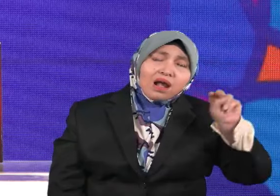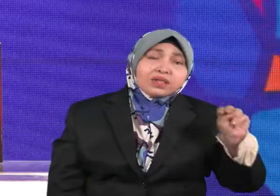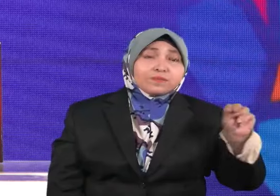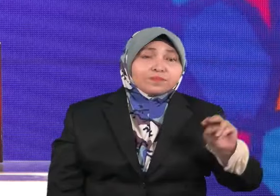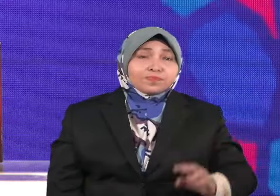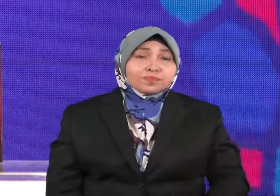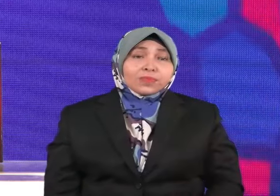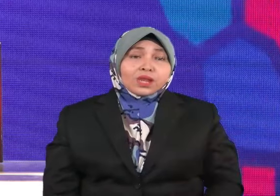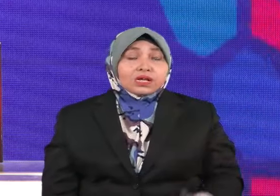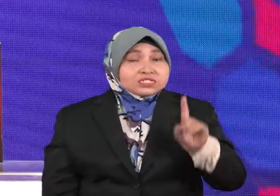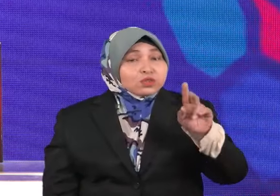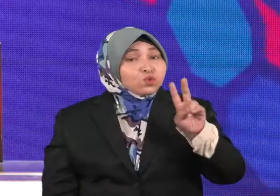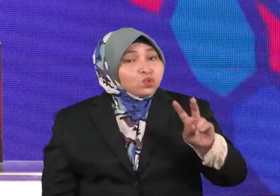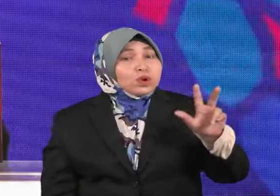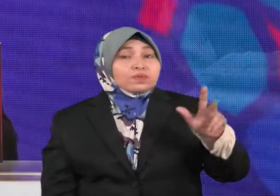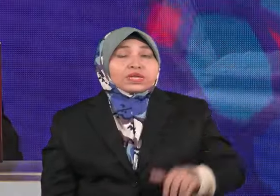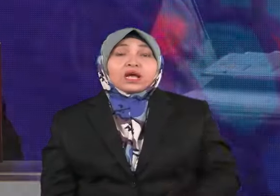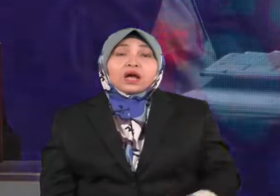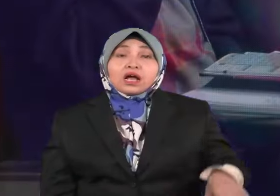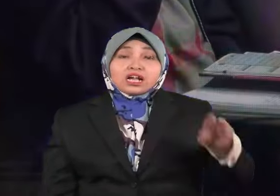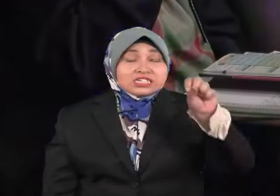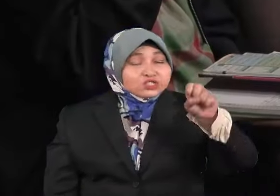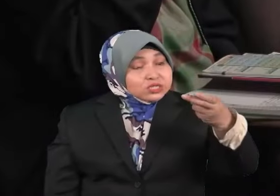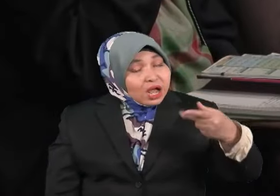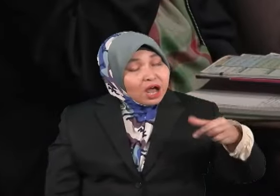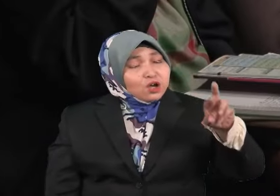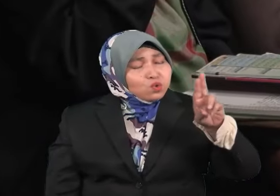al-Quran. Satu, dua, mula.